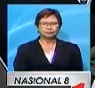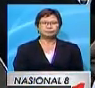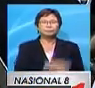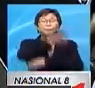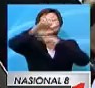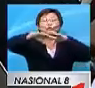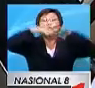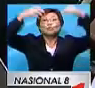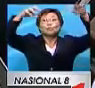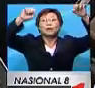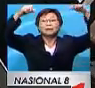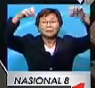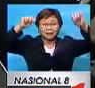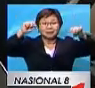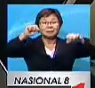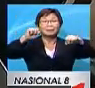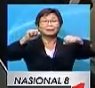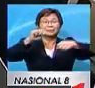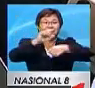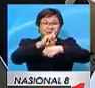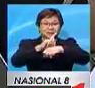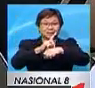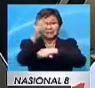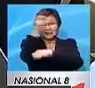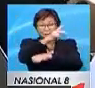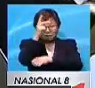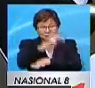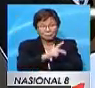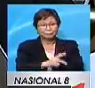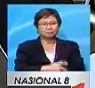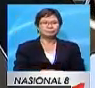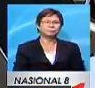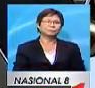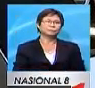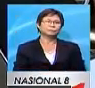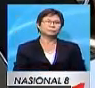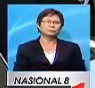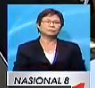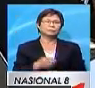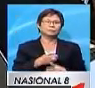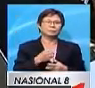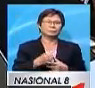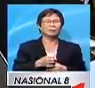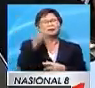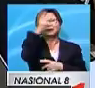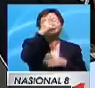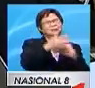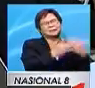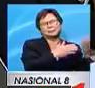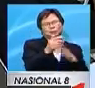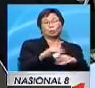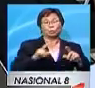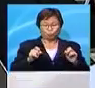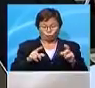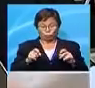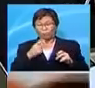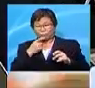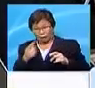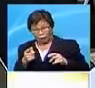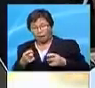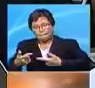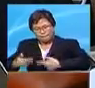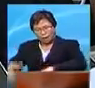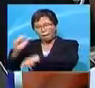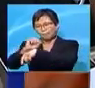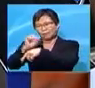majikan di sektor awam sektor awam tak adalah besok sektor swasta diminta agar membenarkan